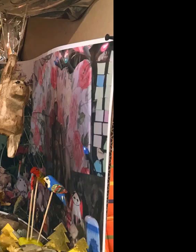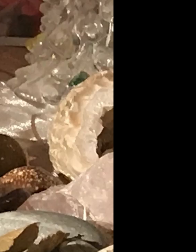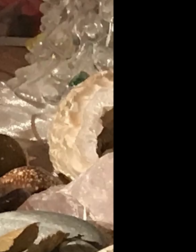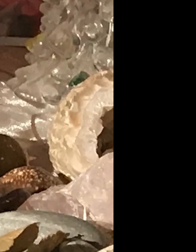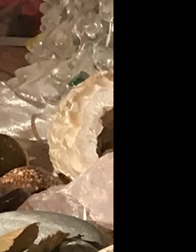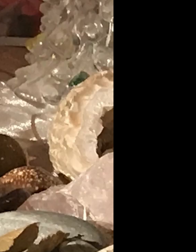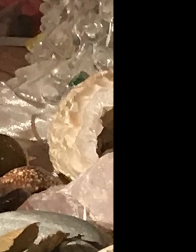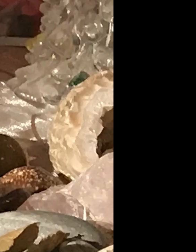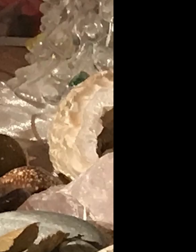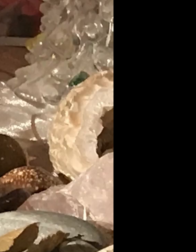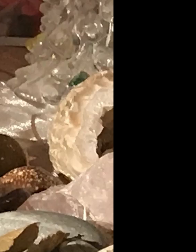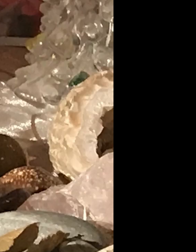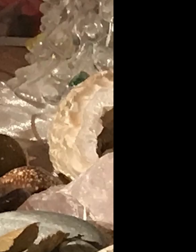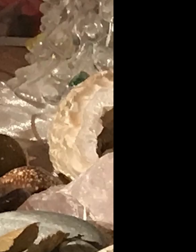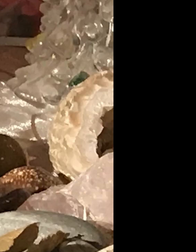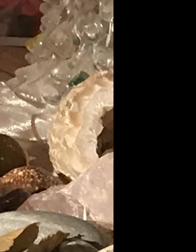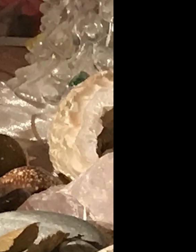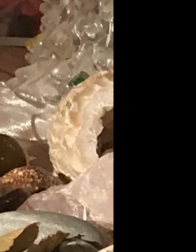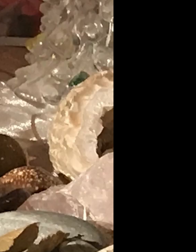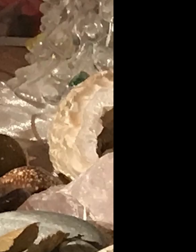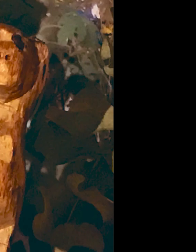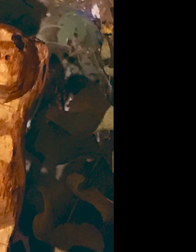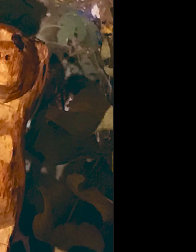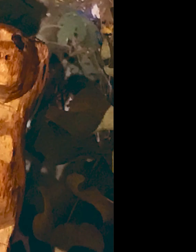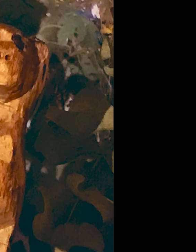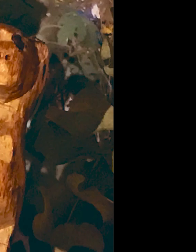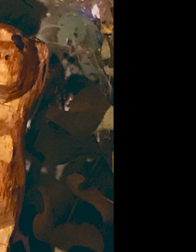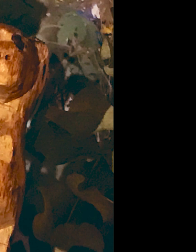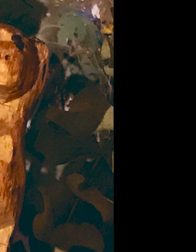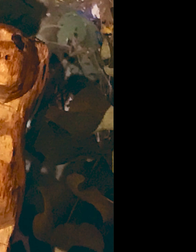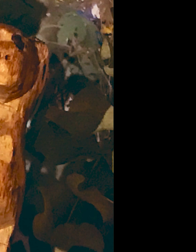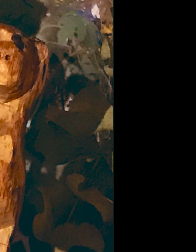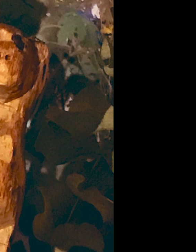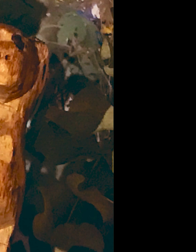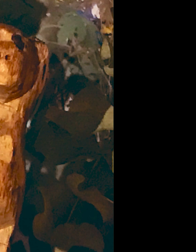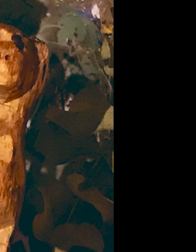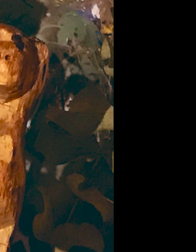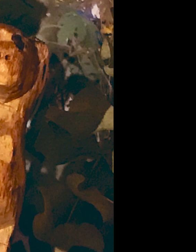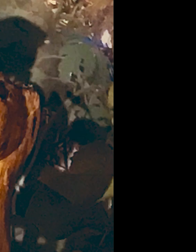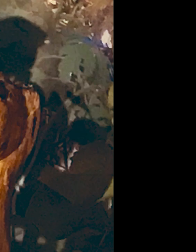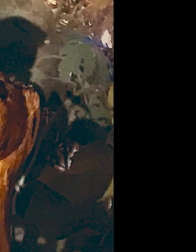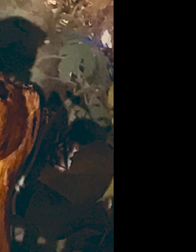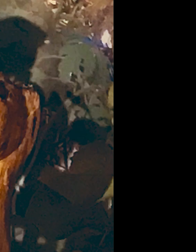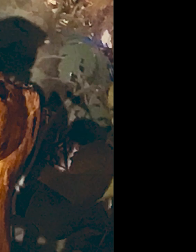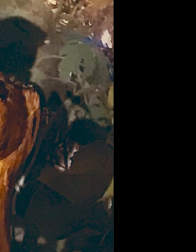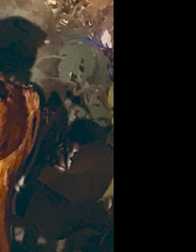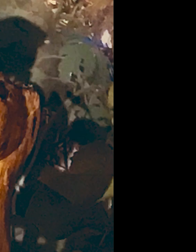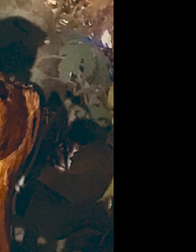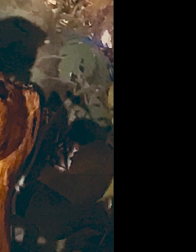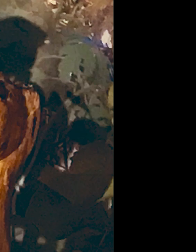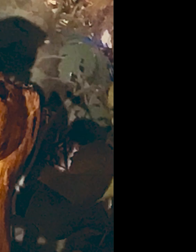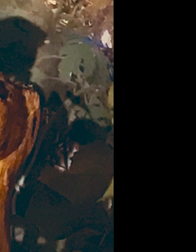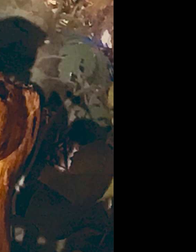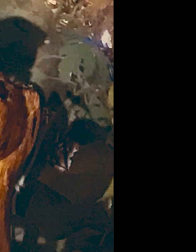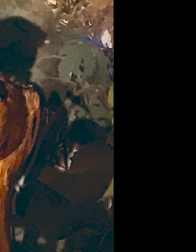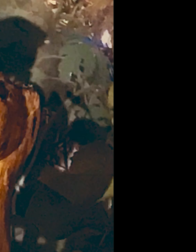getrocknete Blüten und Blätter, Fossilien und Steine auf dem Boden. Von der Decke schaukelt ein handgeschnitztes Faultier,